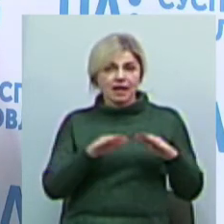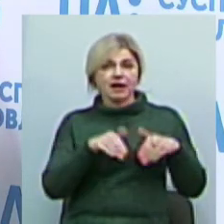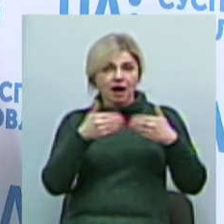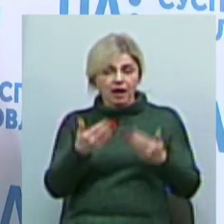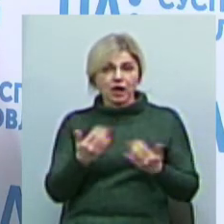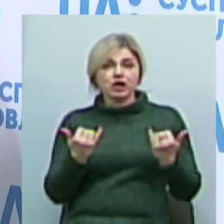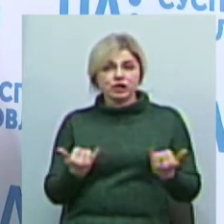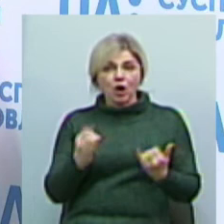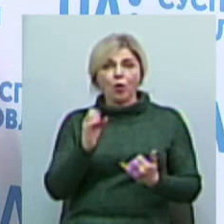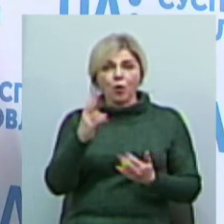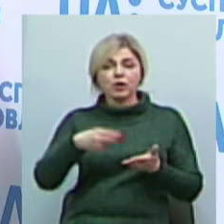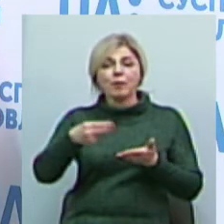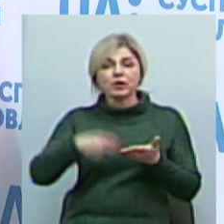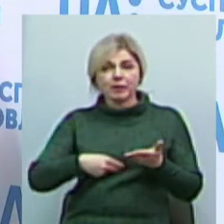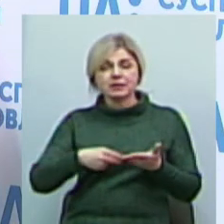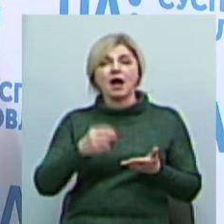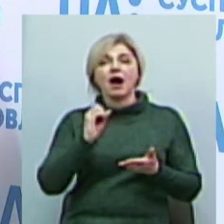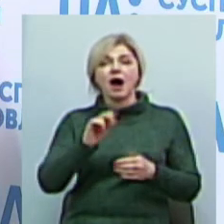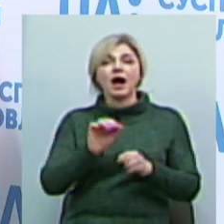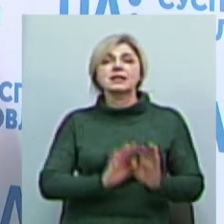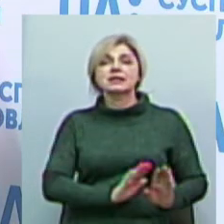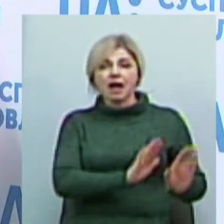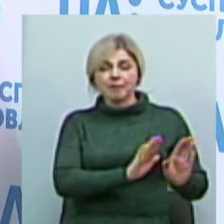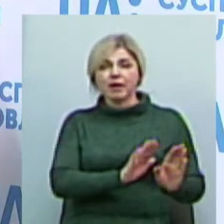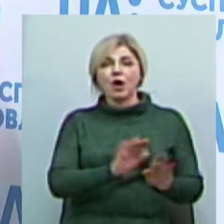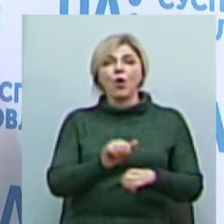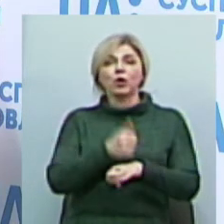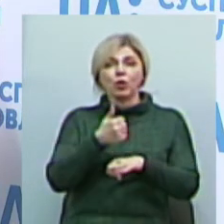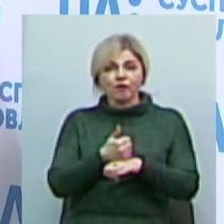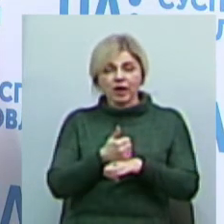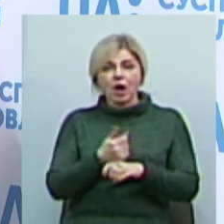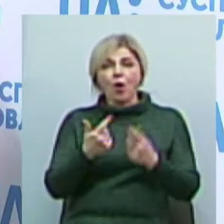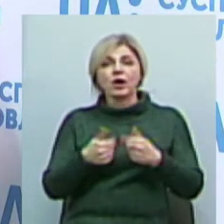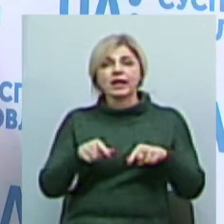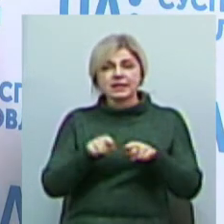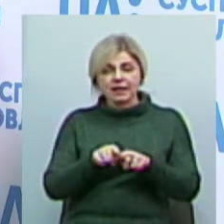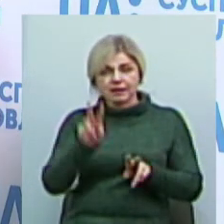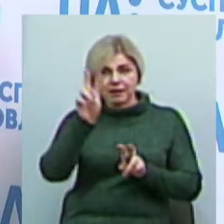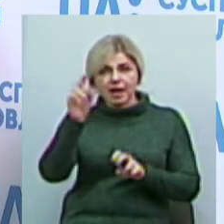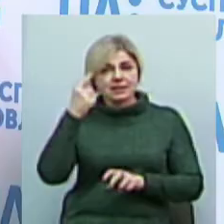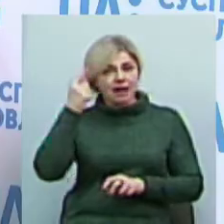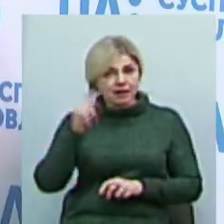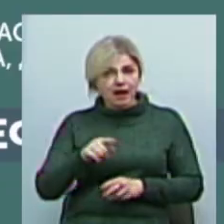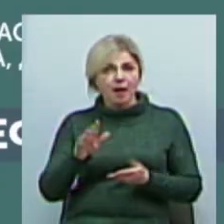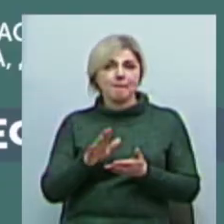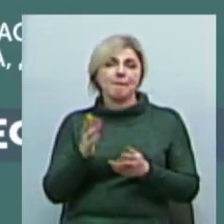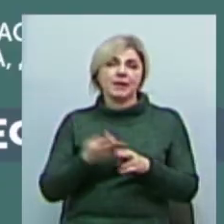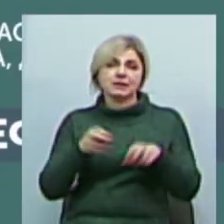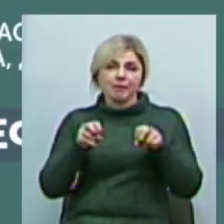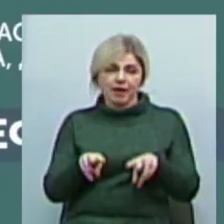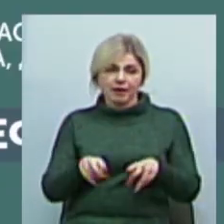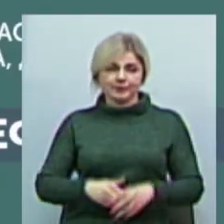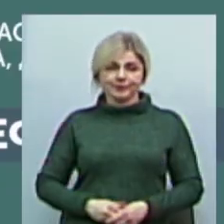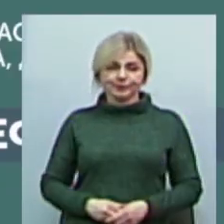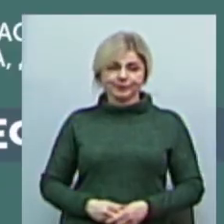підписав меморандум як заступник голови Миколаївської обласної громадської організації «Знання, безпека, добробут». Володимир Євсєєв, будь ласка.